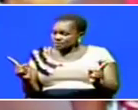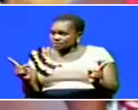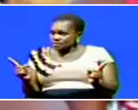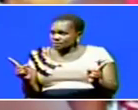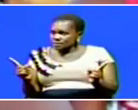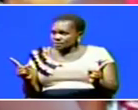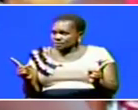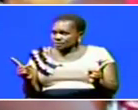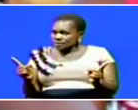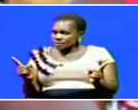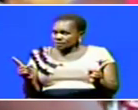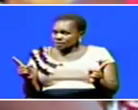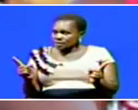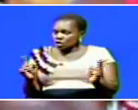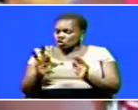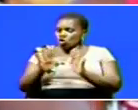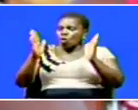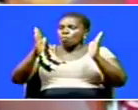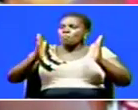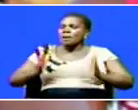hata hakuna mtu ambaye